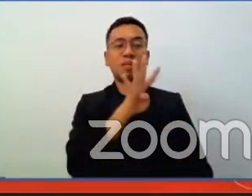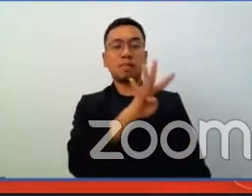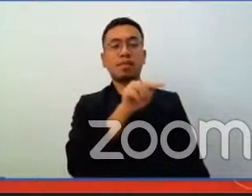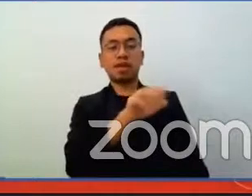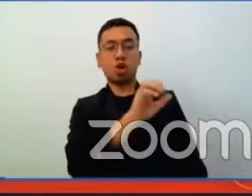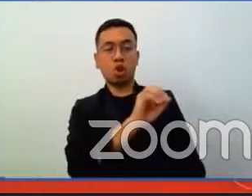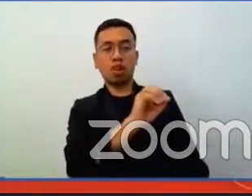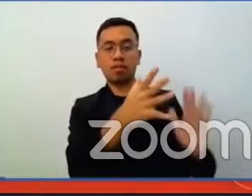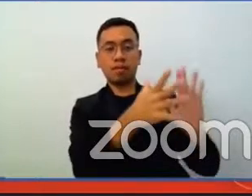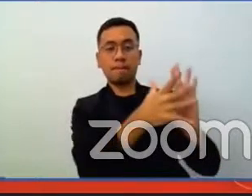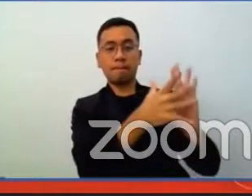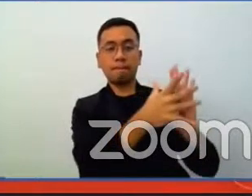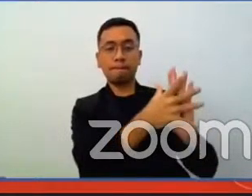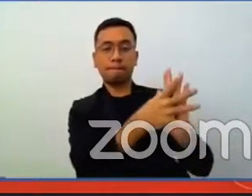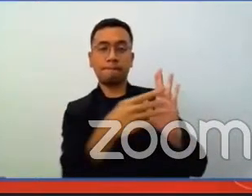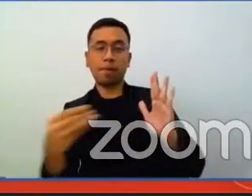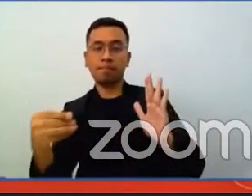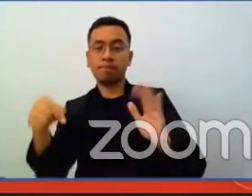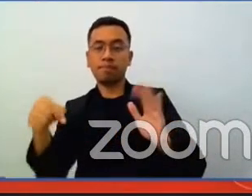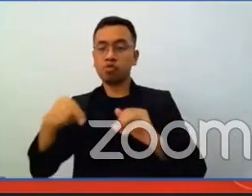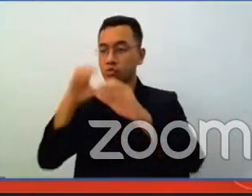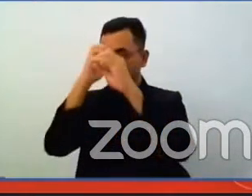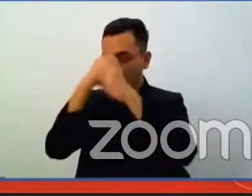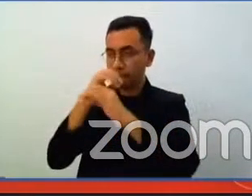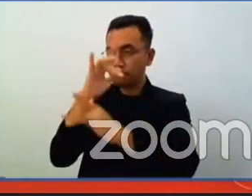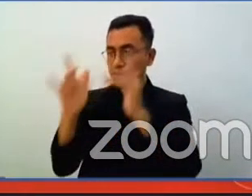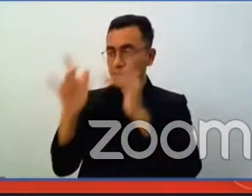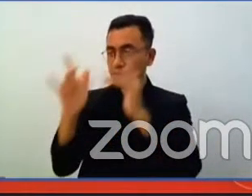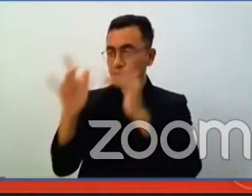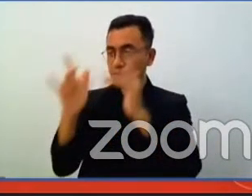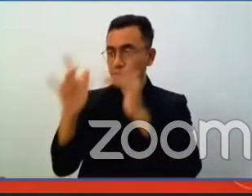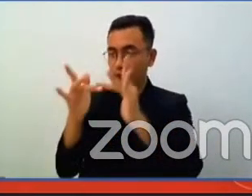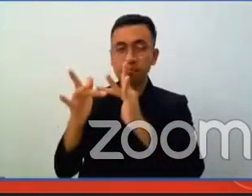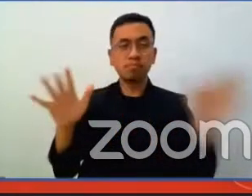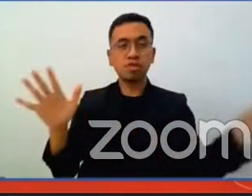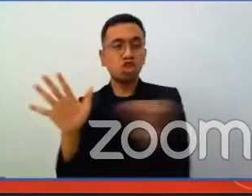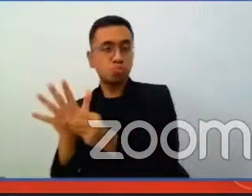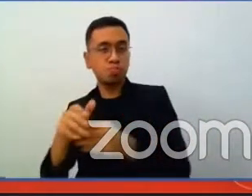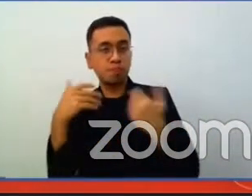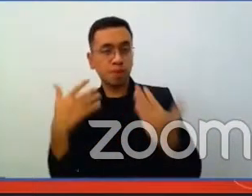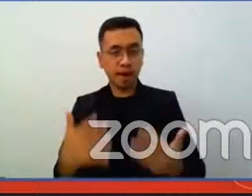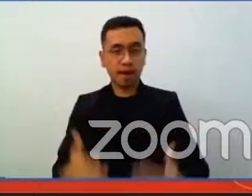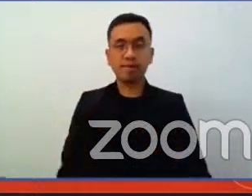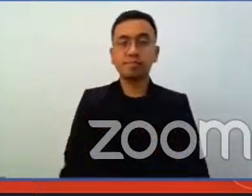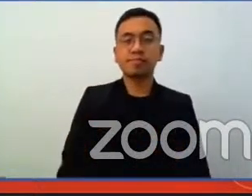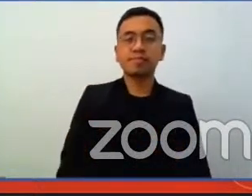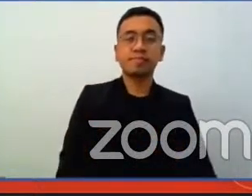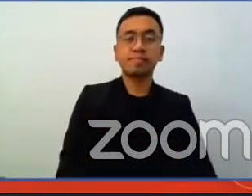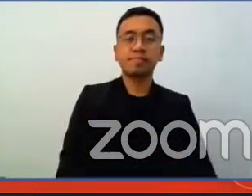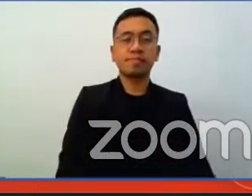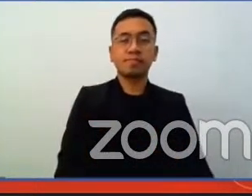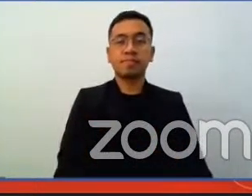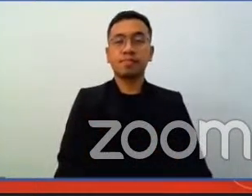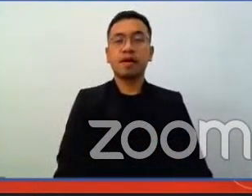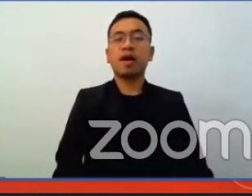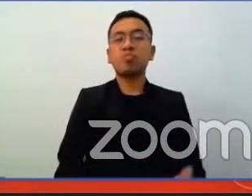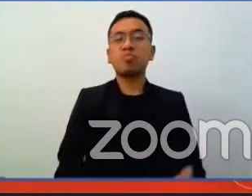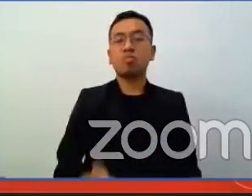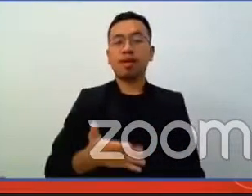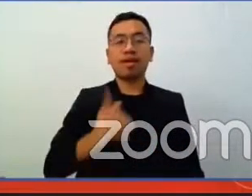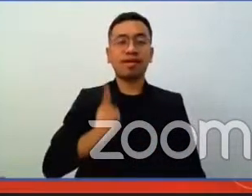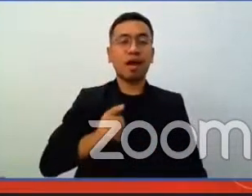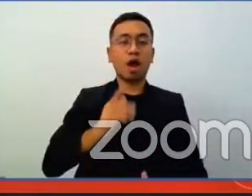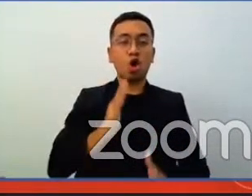ke dalam virtual lab kita? Ya, apakah mungkin kita memprogram sebuah